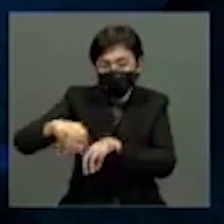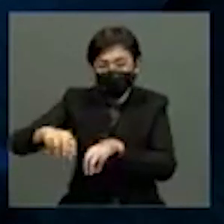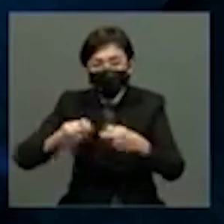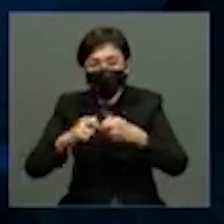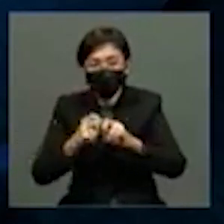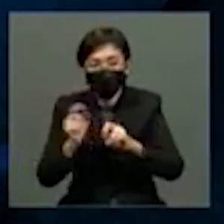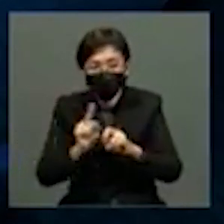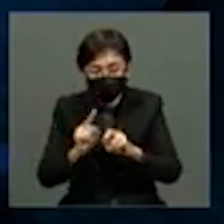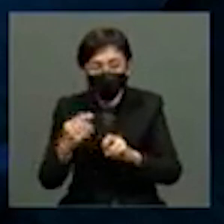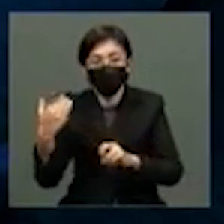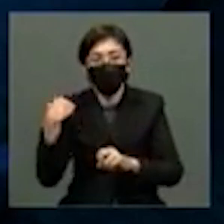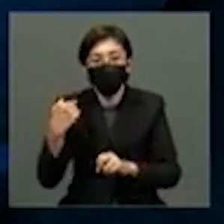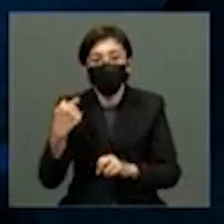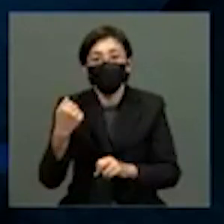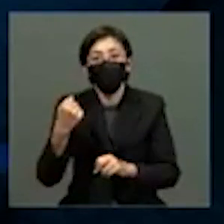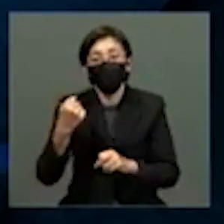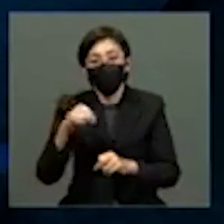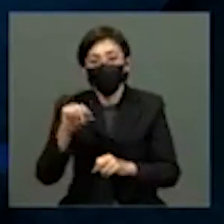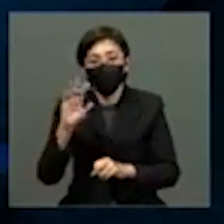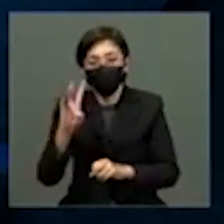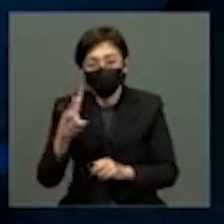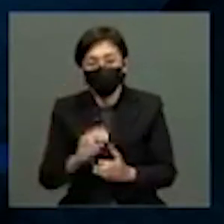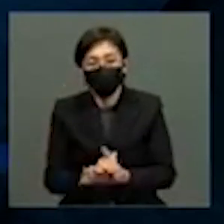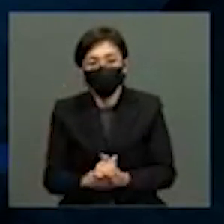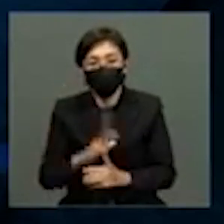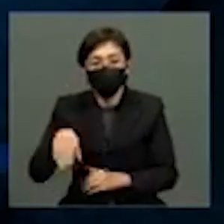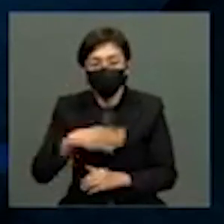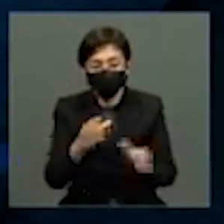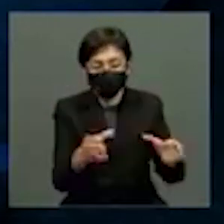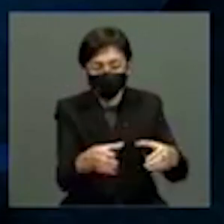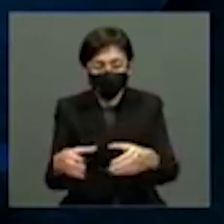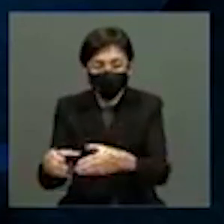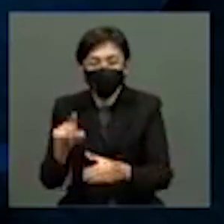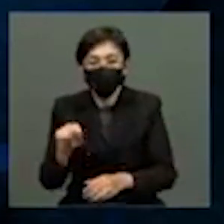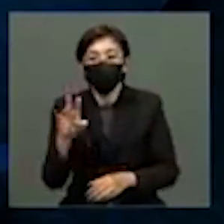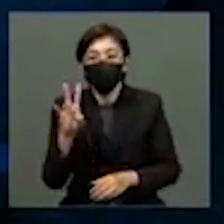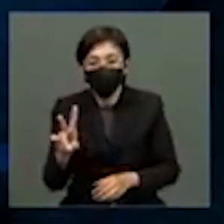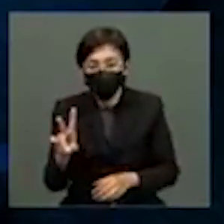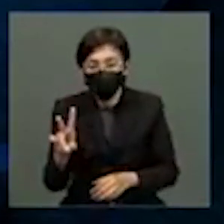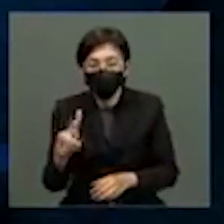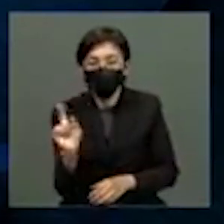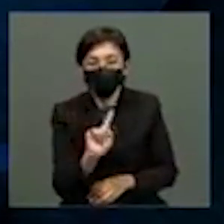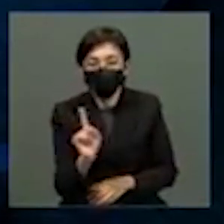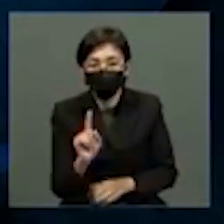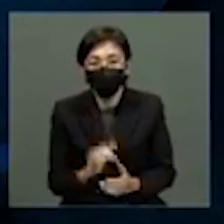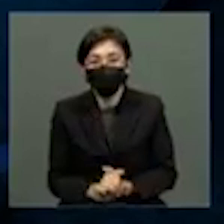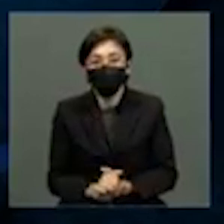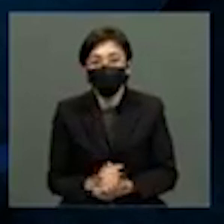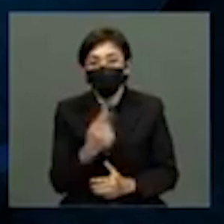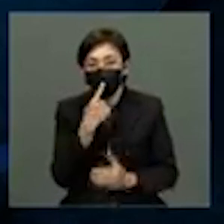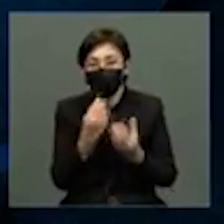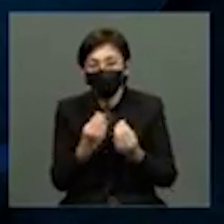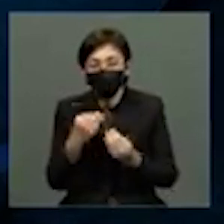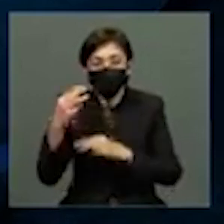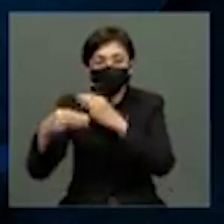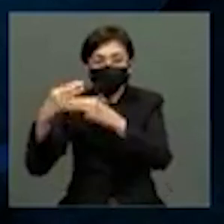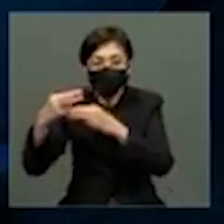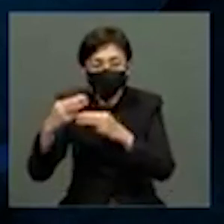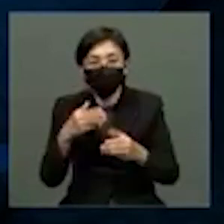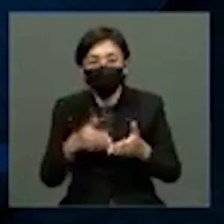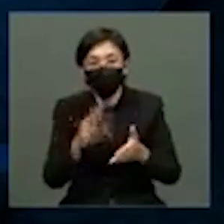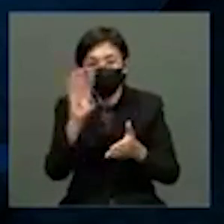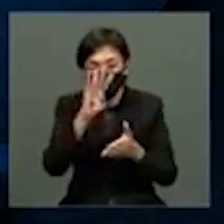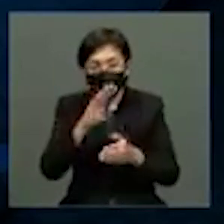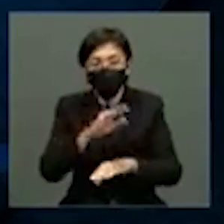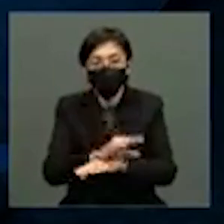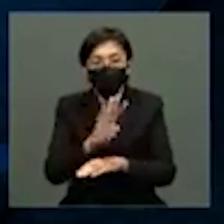ามกันอยู่17เขตครับทั้งหมด27คลัสเตอร์มีที่ไหนบ้างครับดินแดงวัฒนาคลองเตยหลั